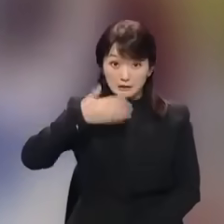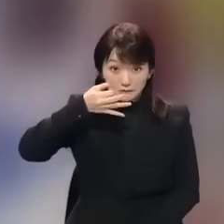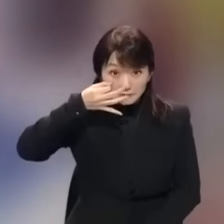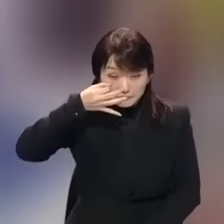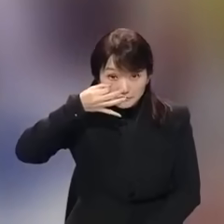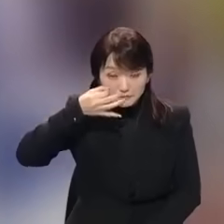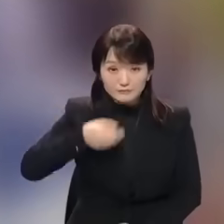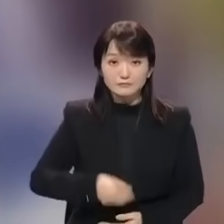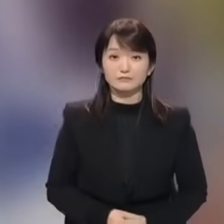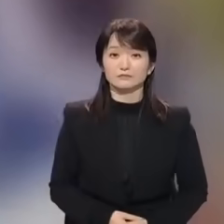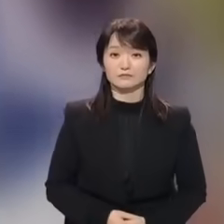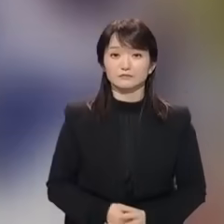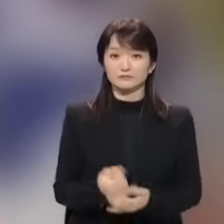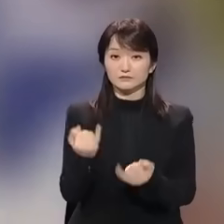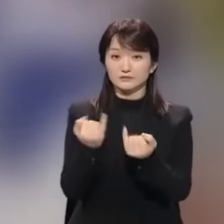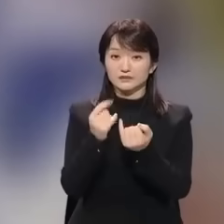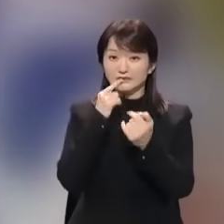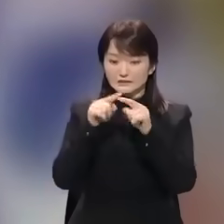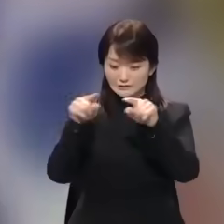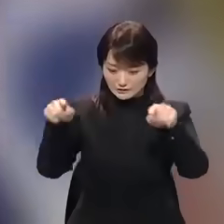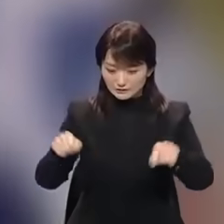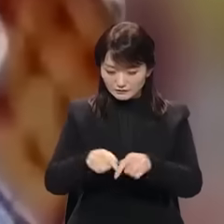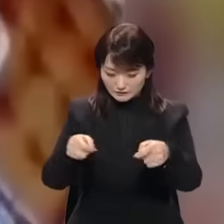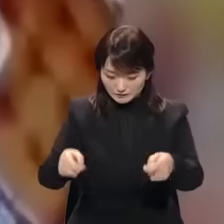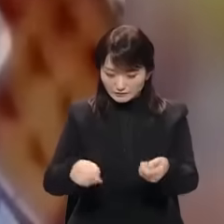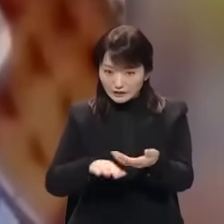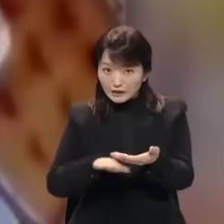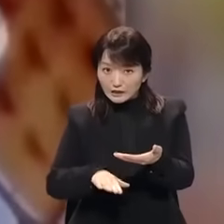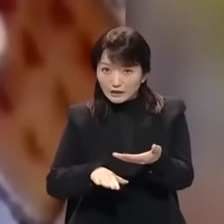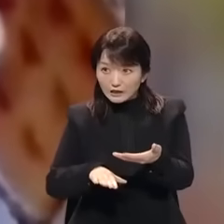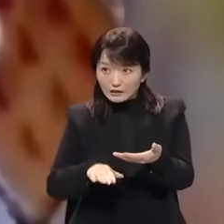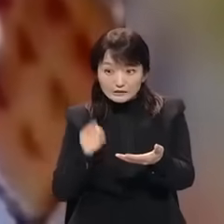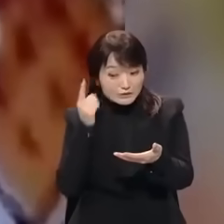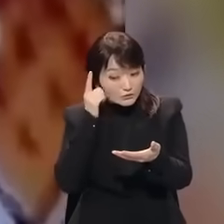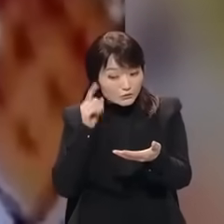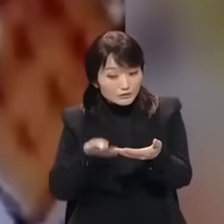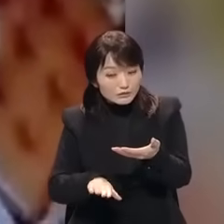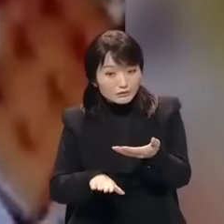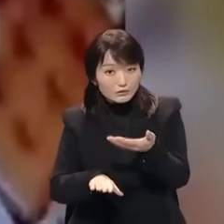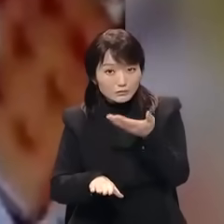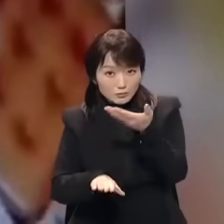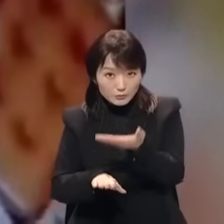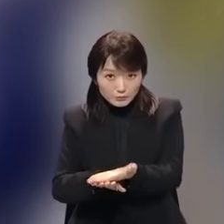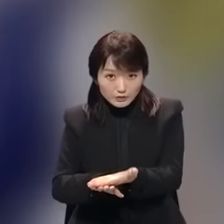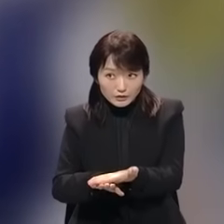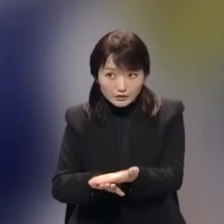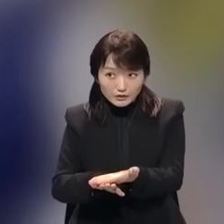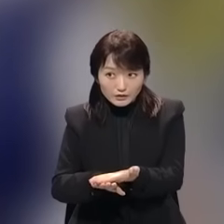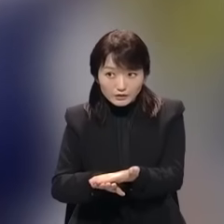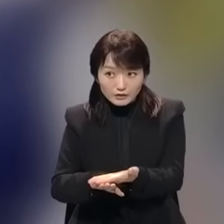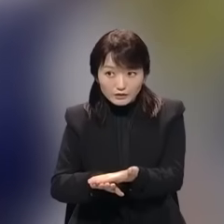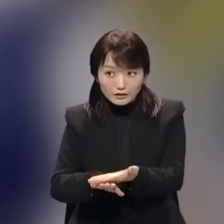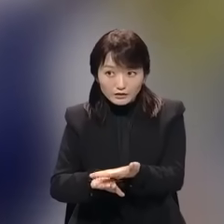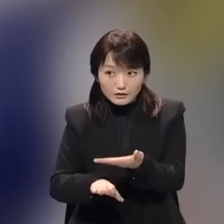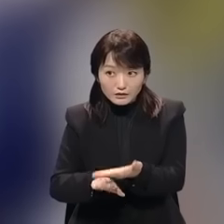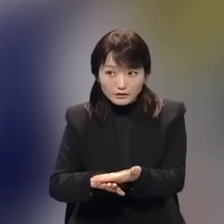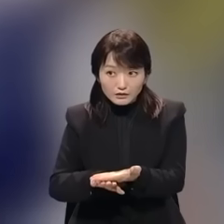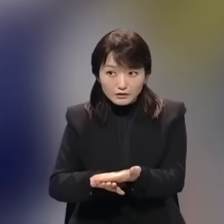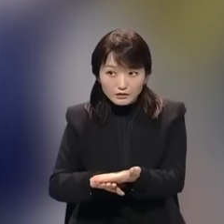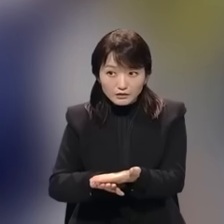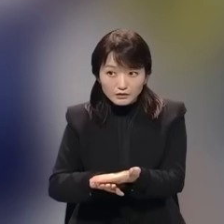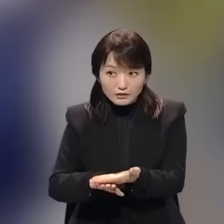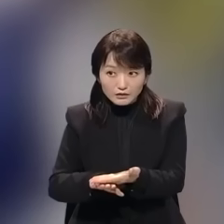다시 보시면 예. 여성이 보여준 종이 아래로 휴대전화가 놓여있죠. 예. 네, 그런데 종이가 설마, 지나간 자리엔 설마